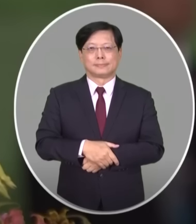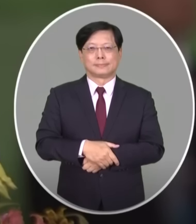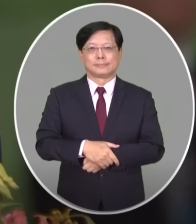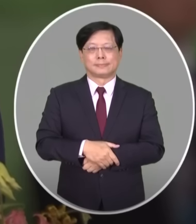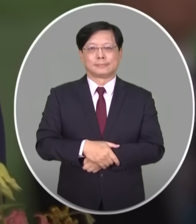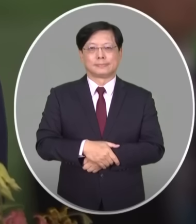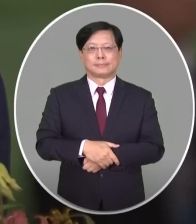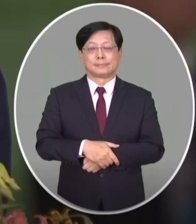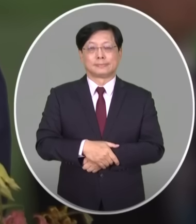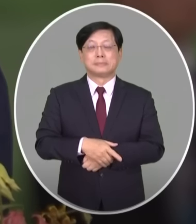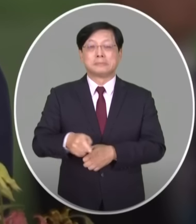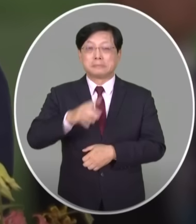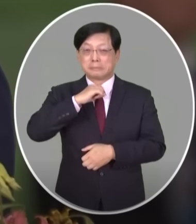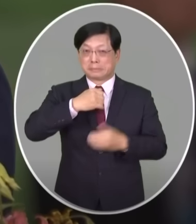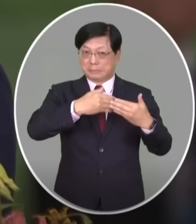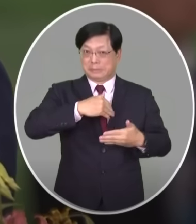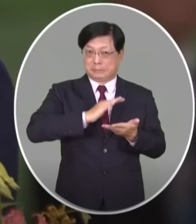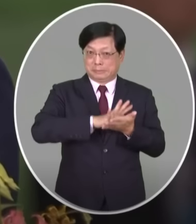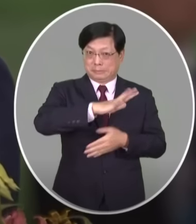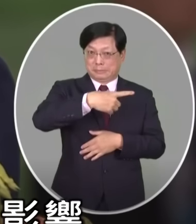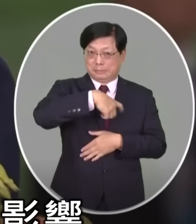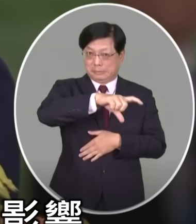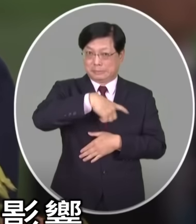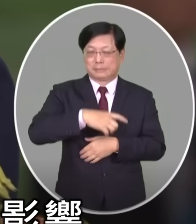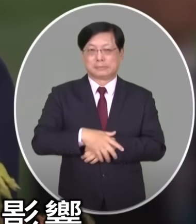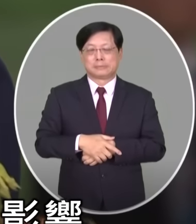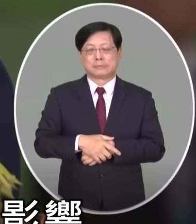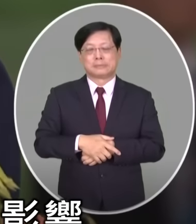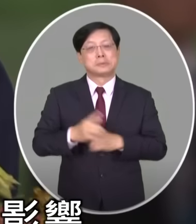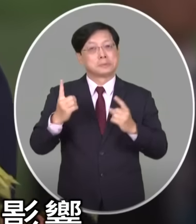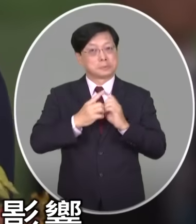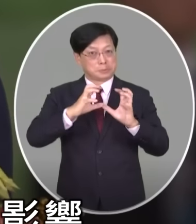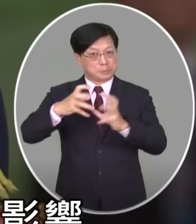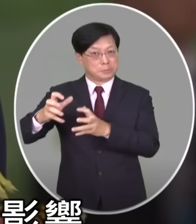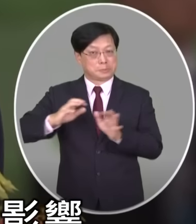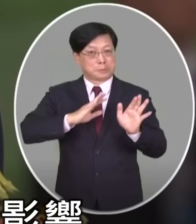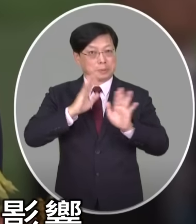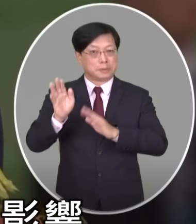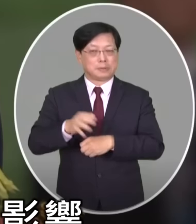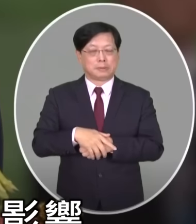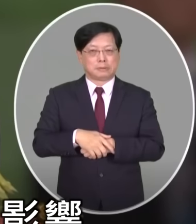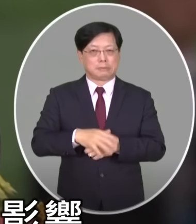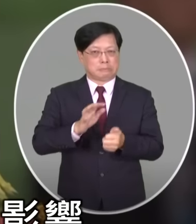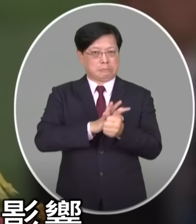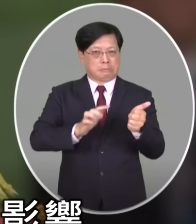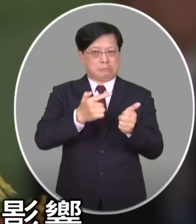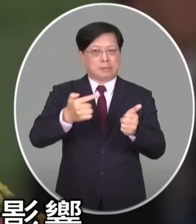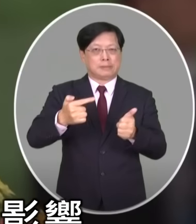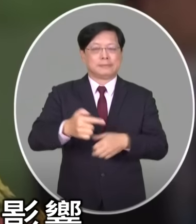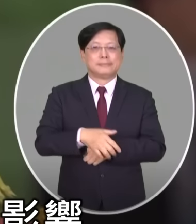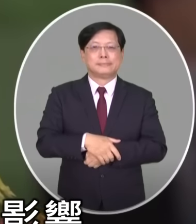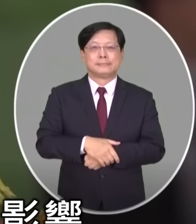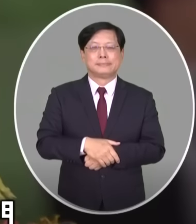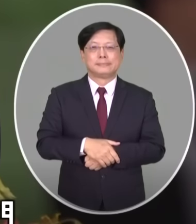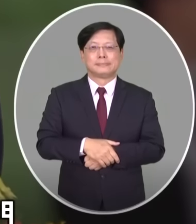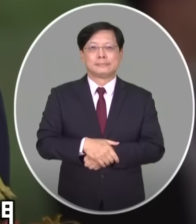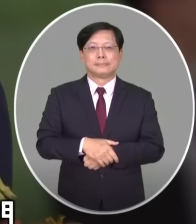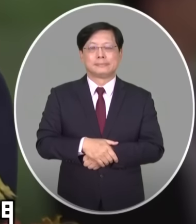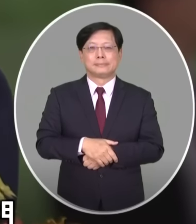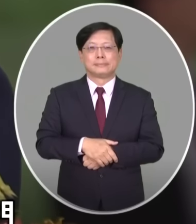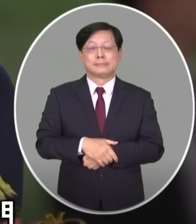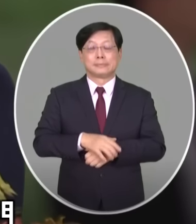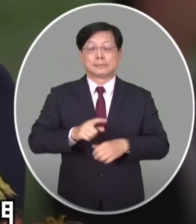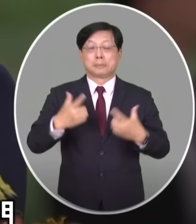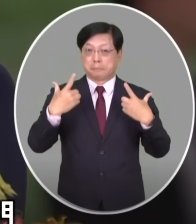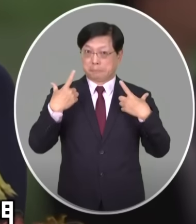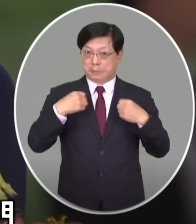由于两岸的未来对世界的局势有决定性的影响，承接